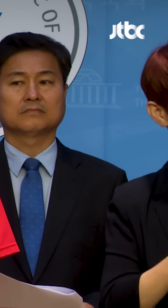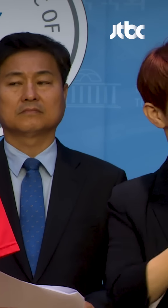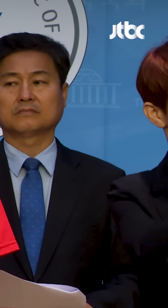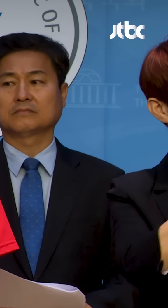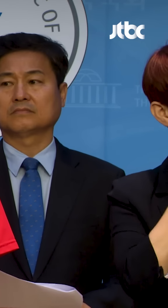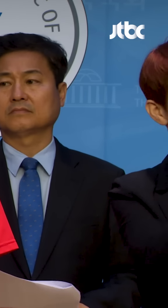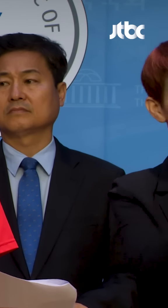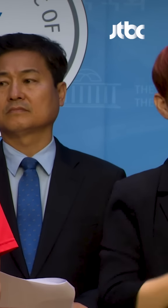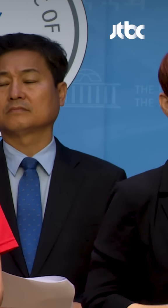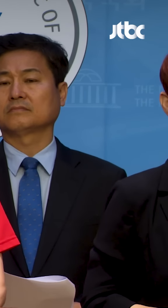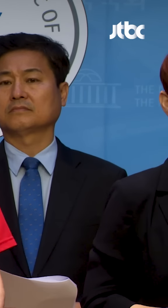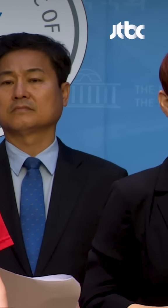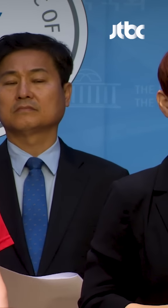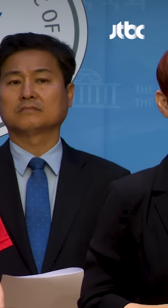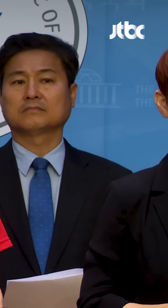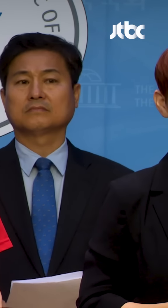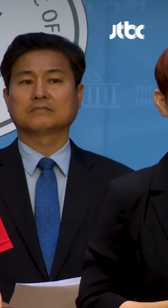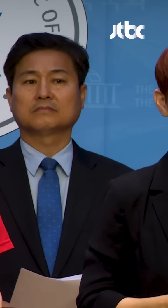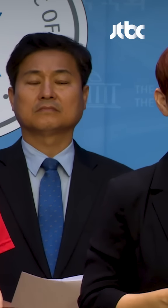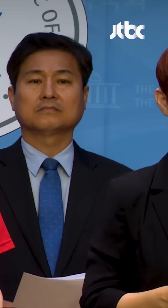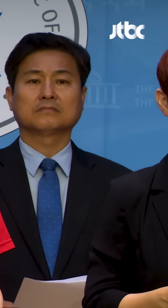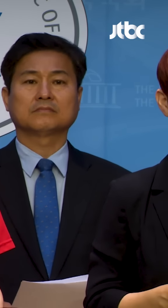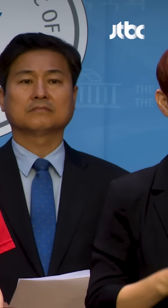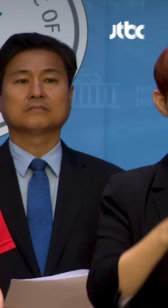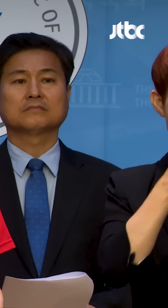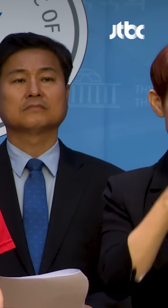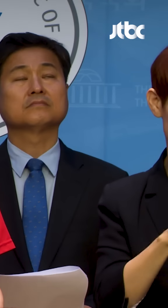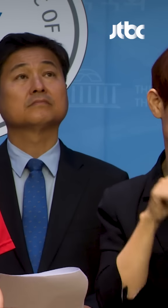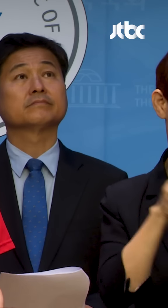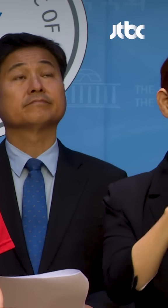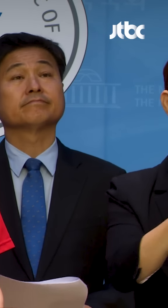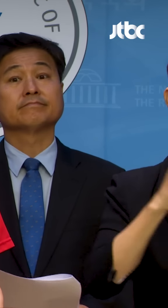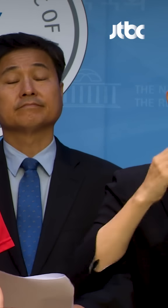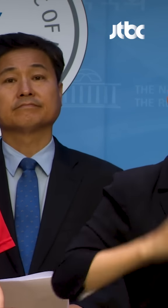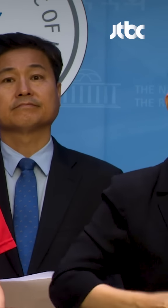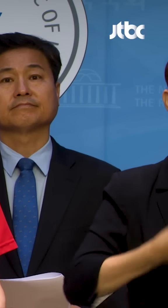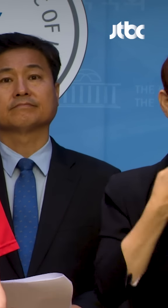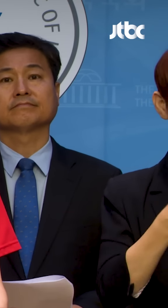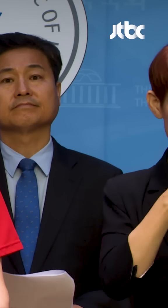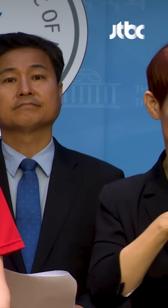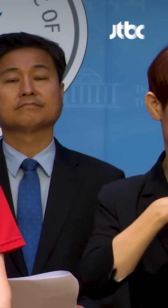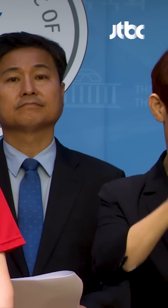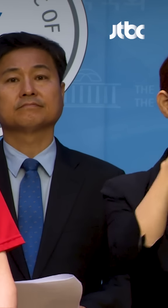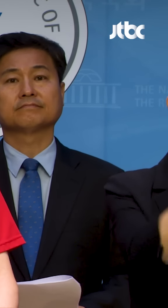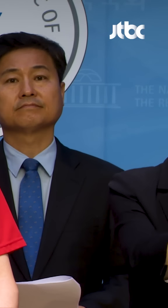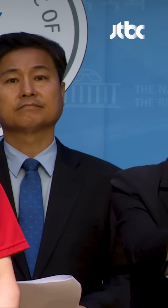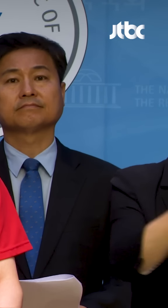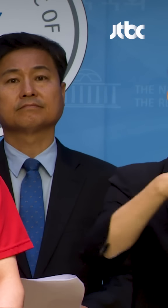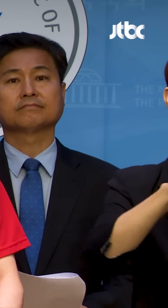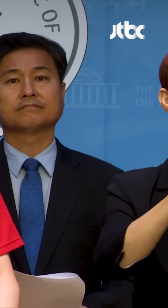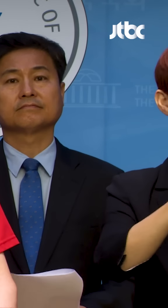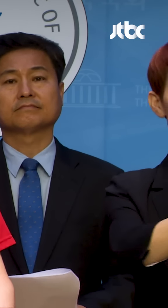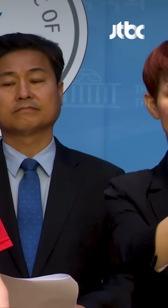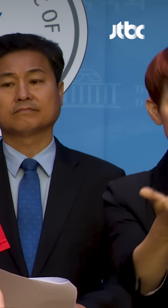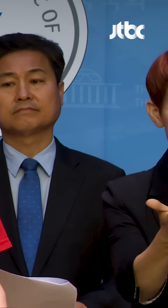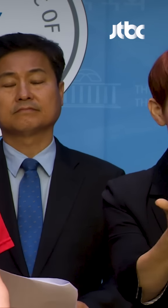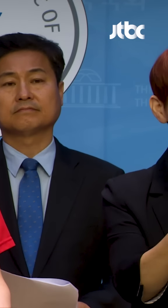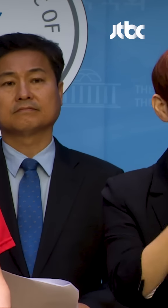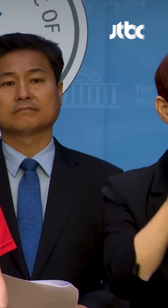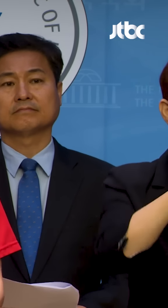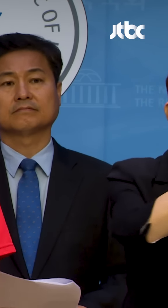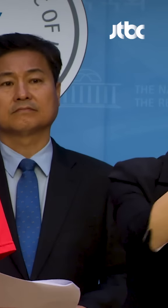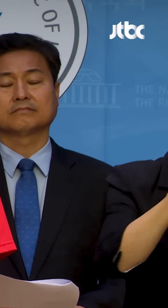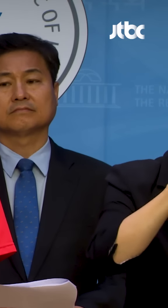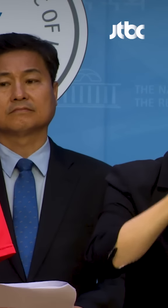촉구합니다. 구명조끼도 없이 물에 밀어넣어진 해병대원 고 최상병. 그 죽음의 진상을 법과